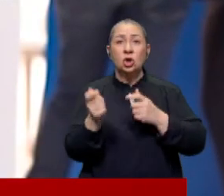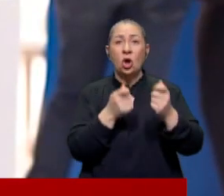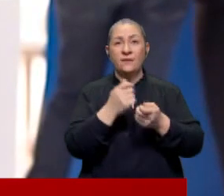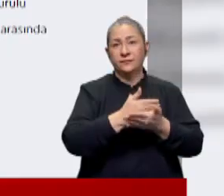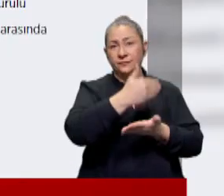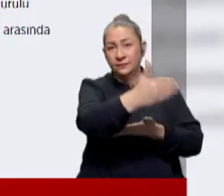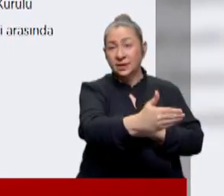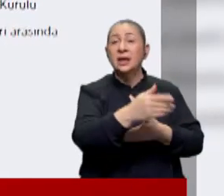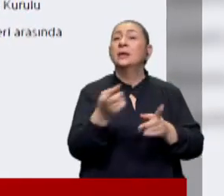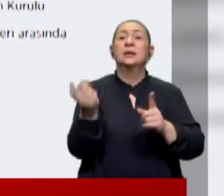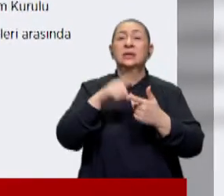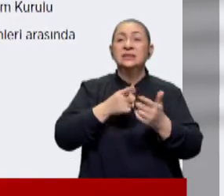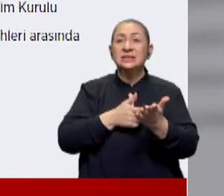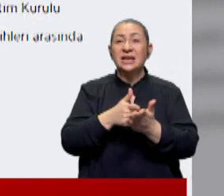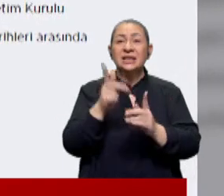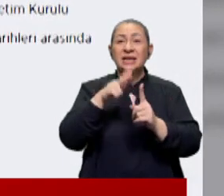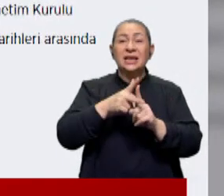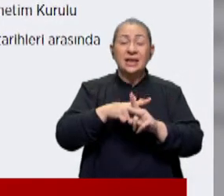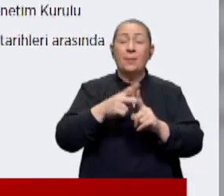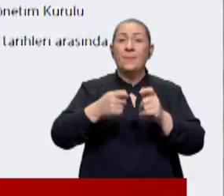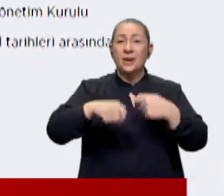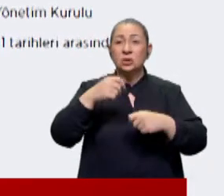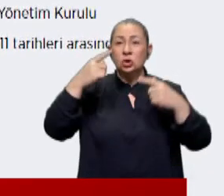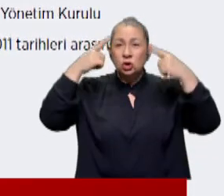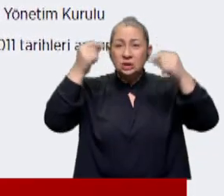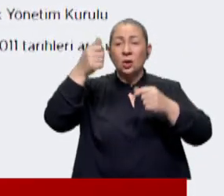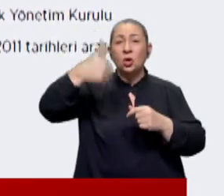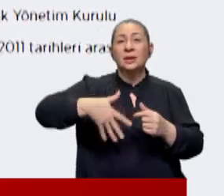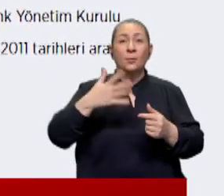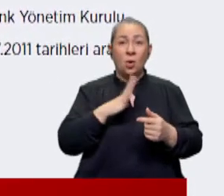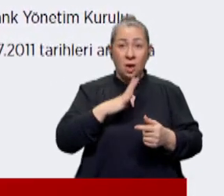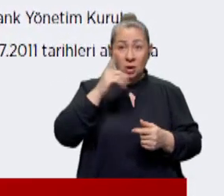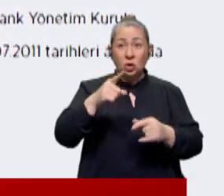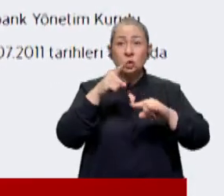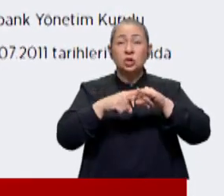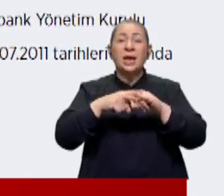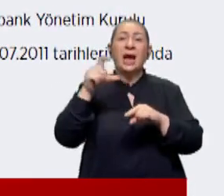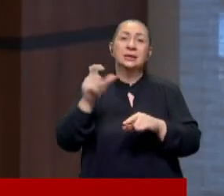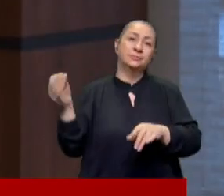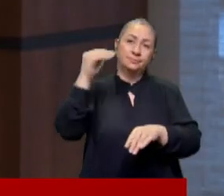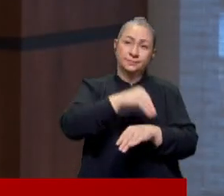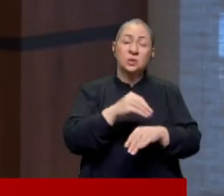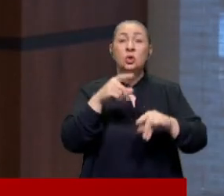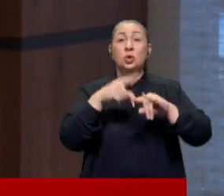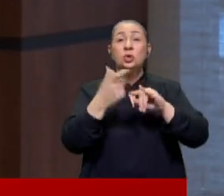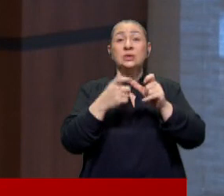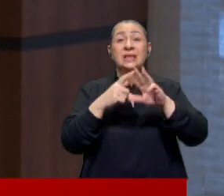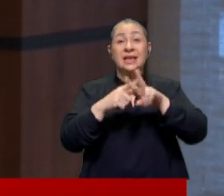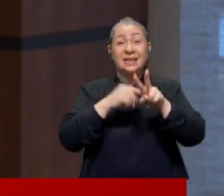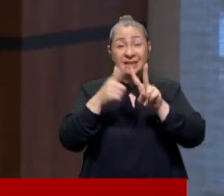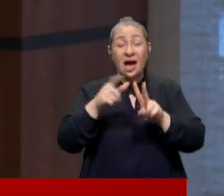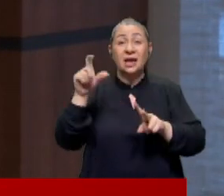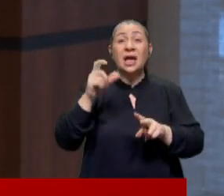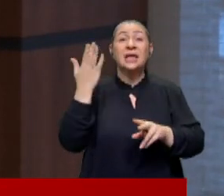Görevinden alındı. Yerine Ziraat Katılım Bankası ve Türksel'de yönetim kurulu üyesi olan Hüseyin Aydın getirildi. Hüseyin Aydın